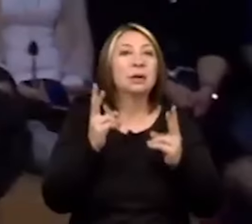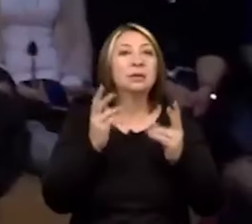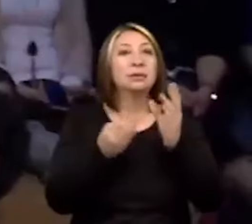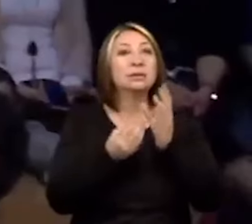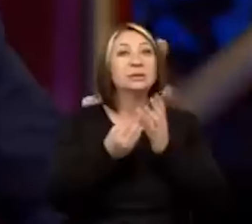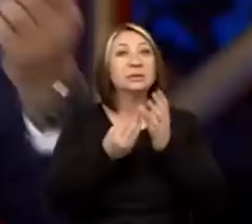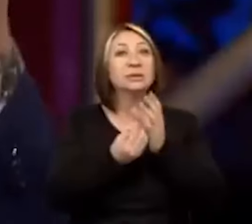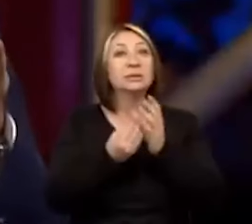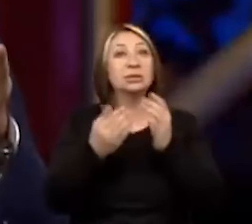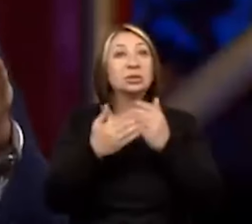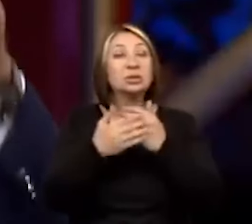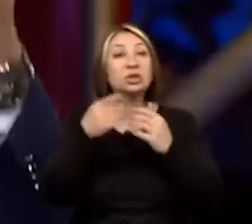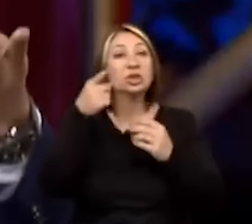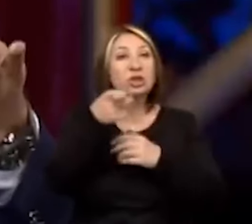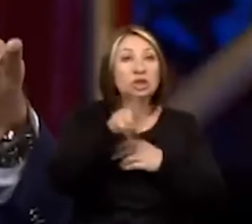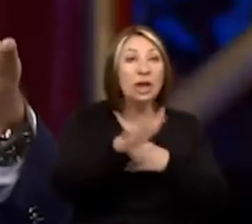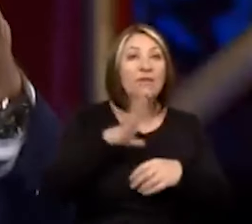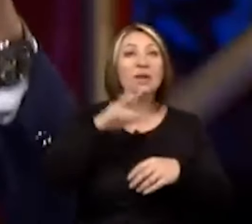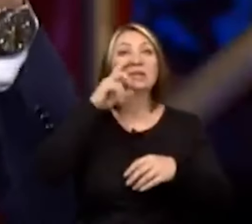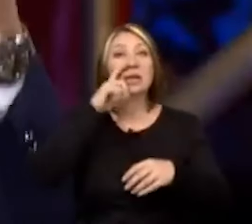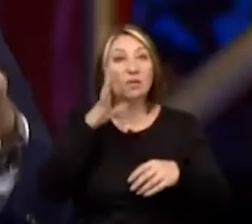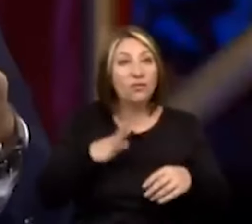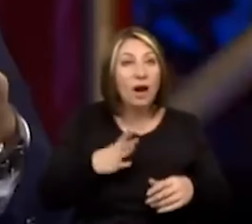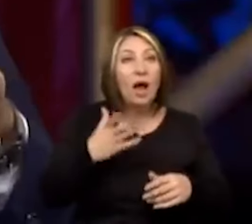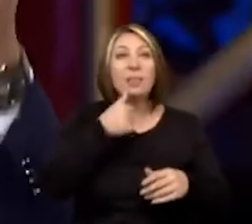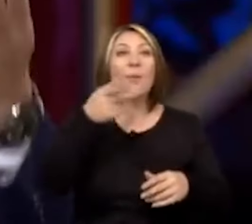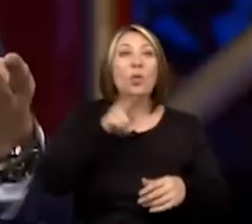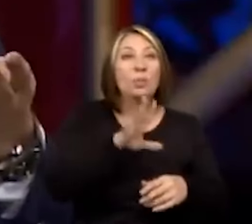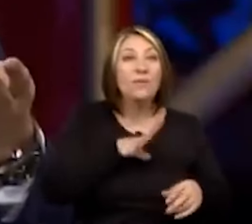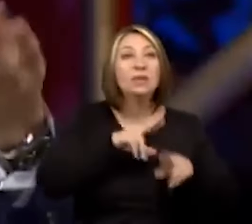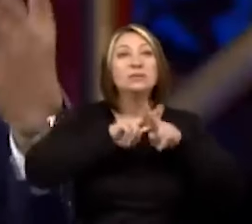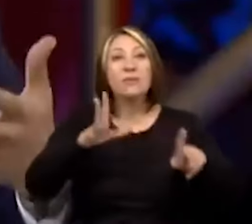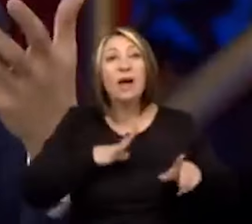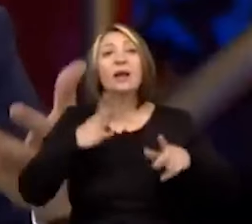kötü. 6'ya kadar ne verebiliriz? Cinayet var, tecavüz var, adam